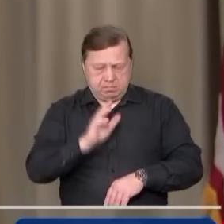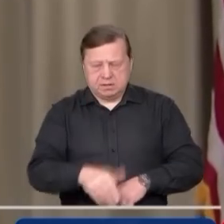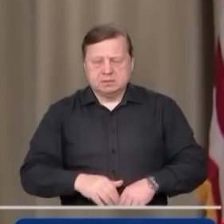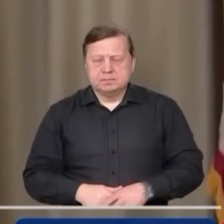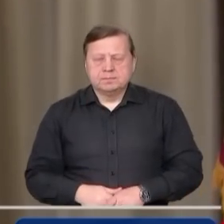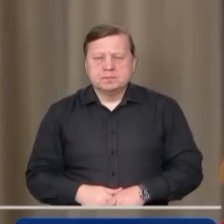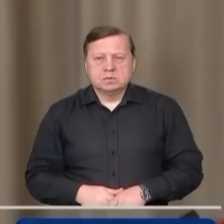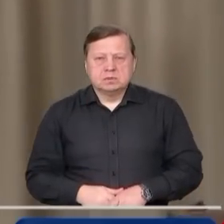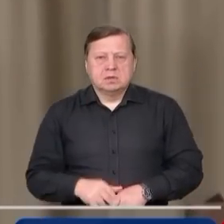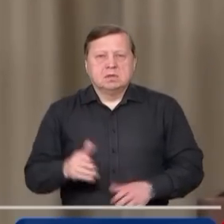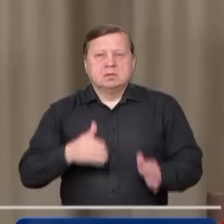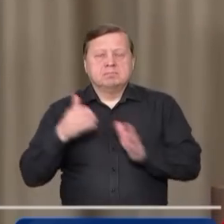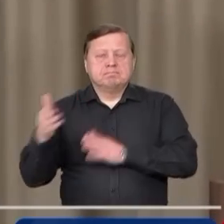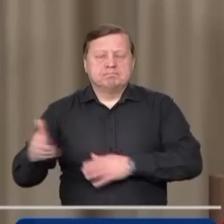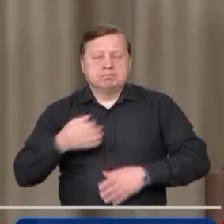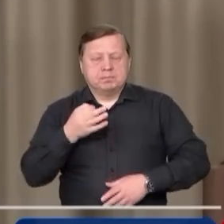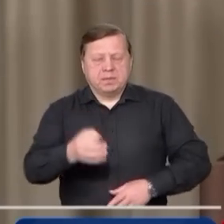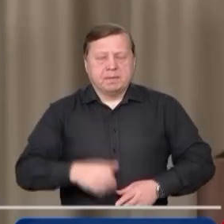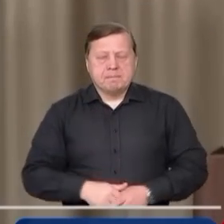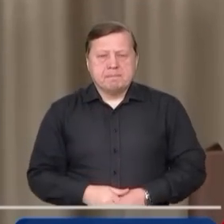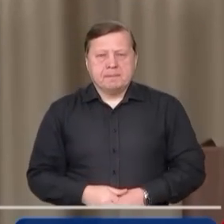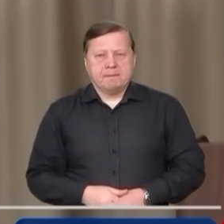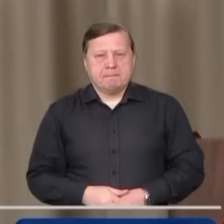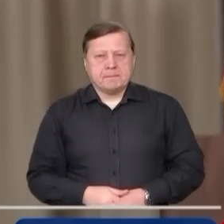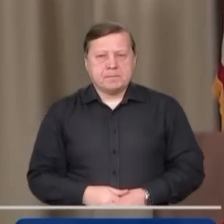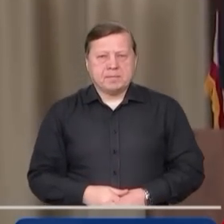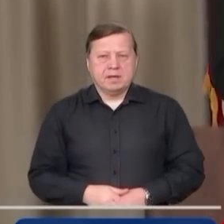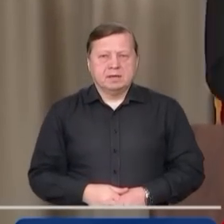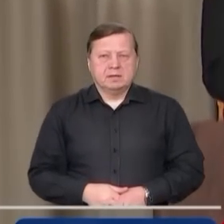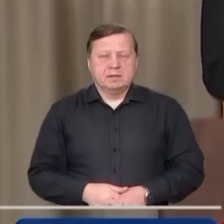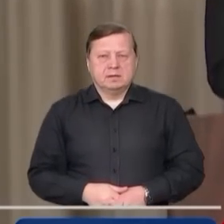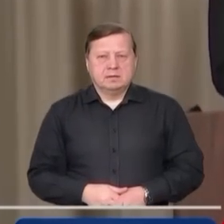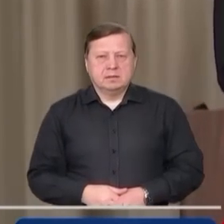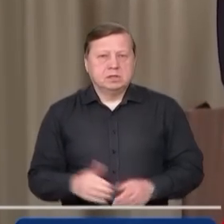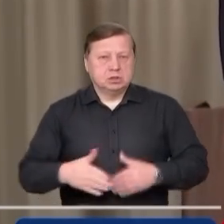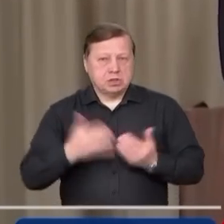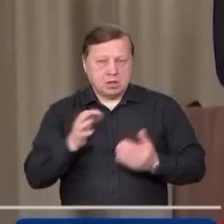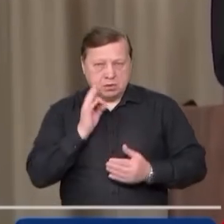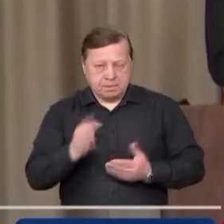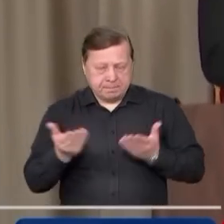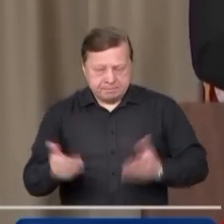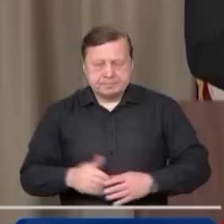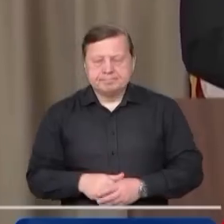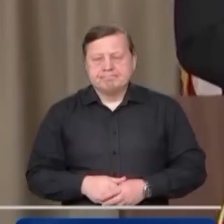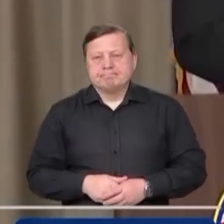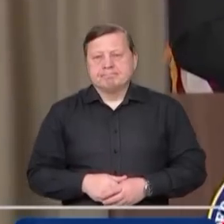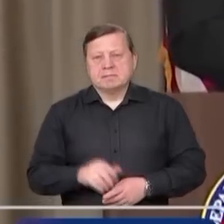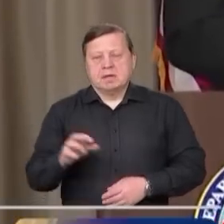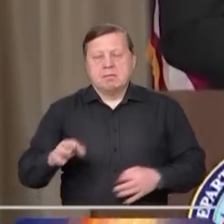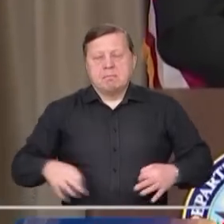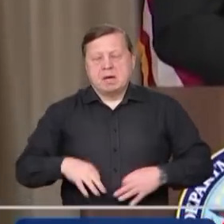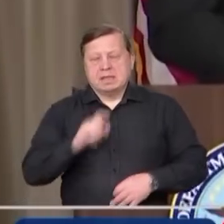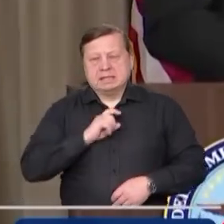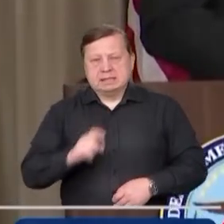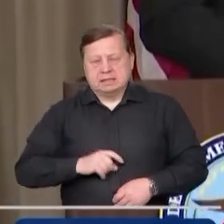Kolejne pytanie, Washington Post. Dzień dobry, dziękuję za panów czas. Do pana sekretarza,